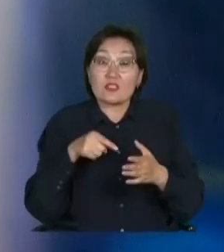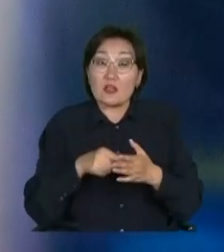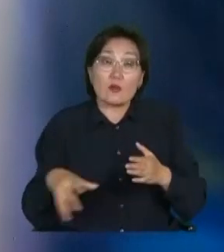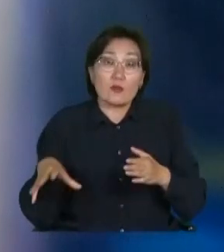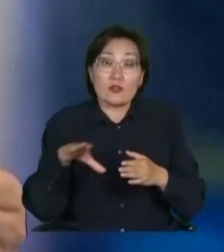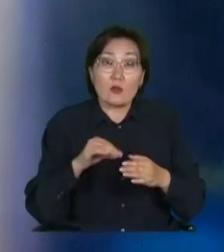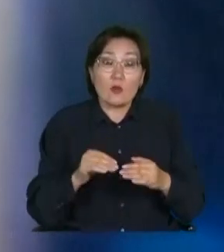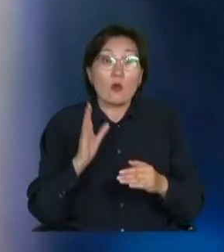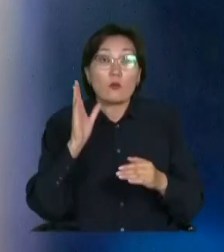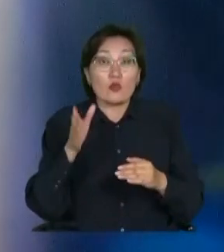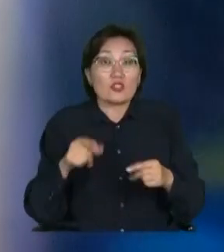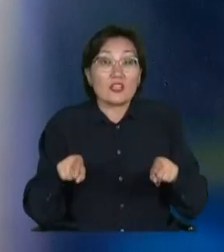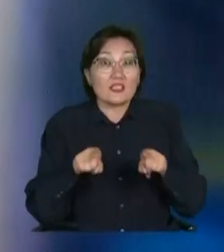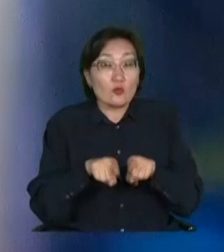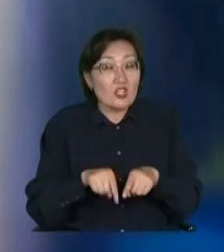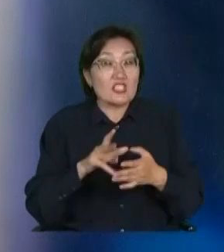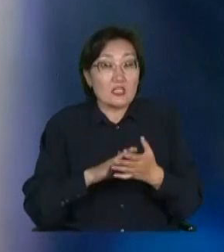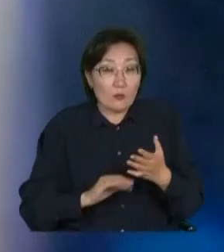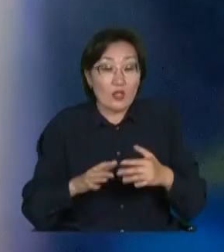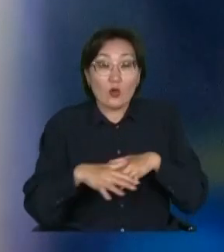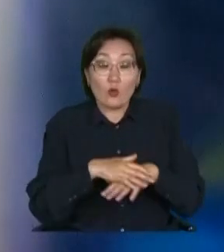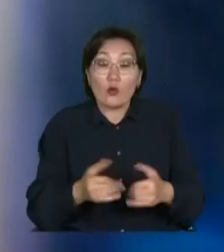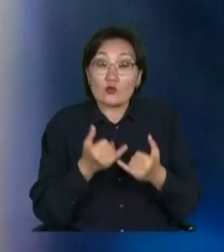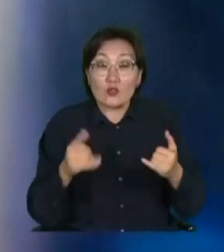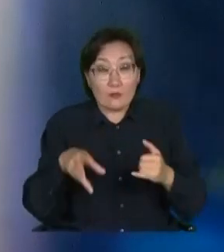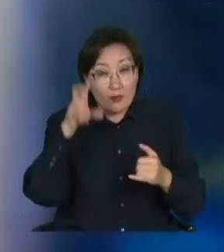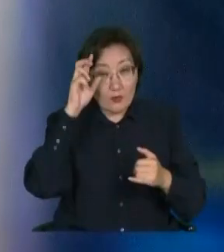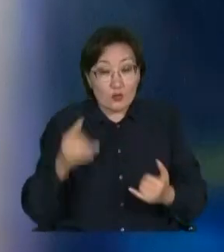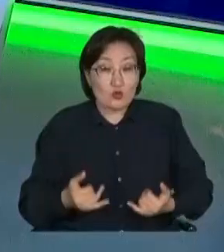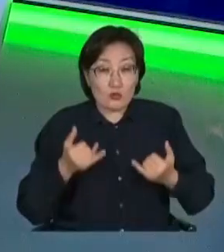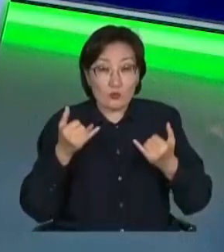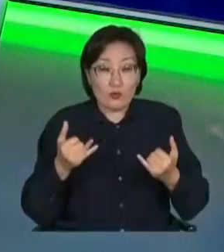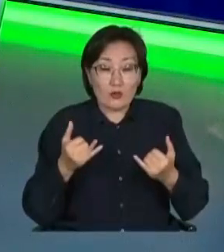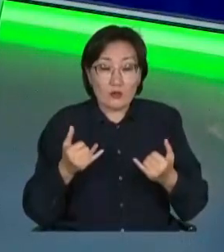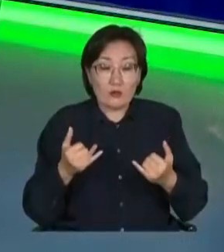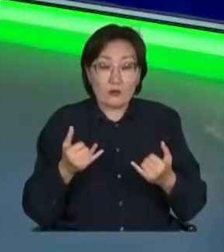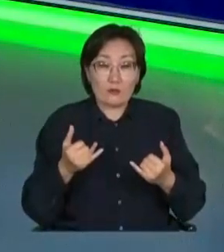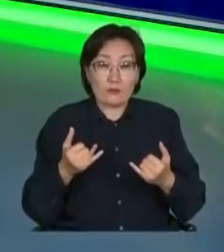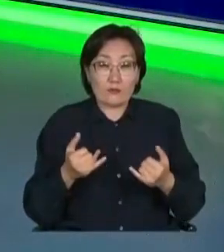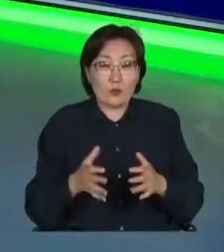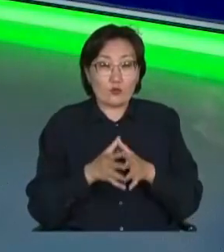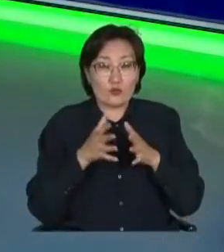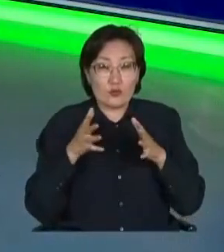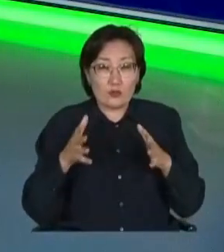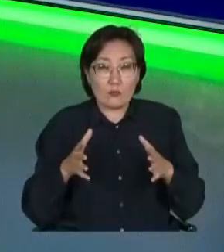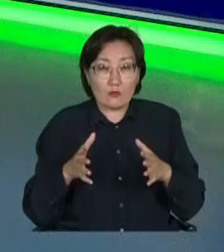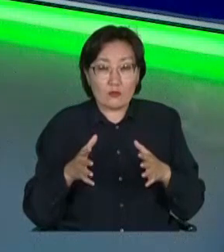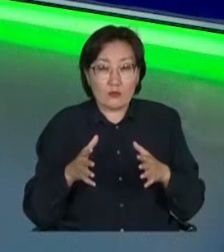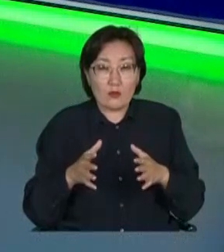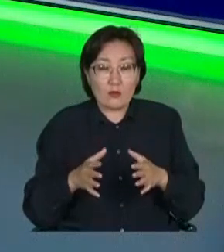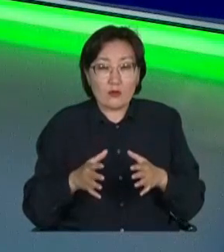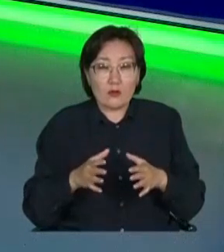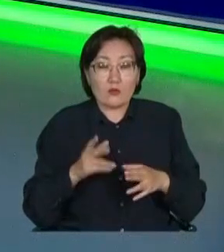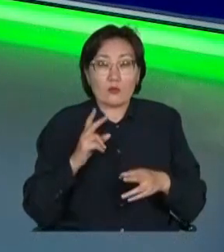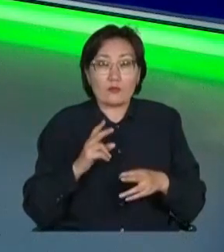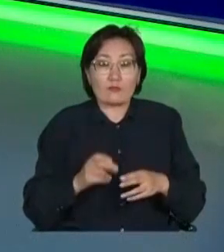бұлай болашақта кете беретін болса, бұл қоғам үшін де, мемлекет үшін де мысалы бұл жаңа деді бір үлкен зардабына келуі мүмкін.